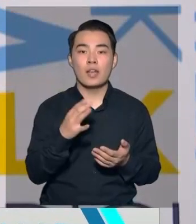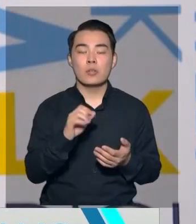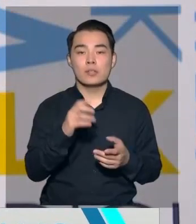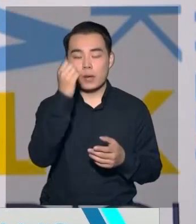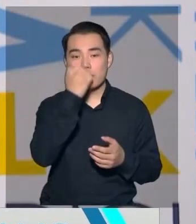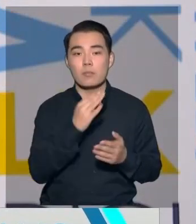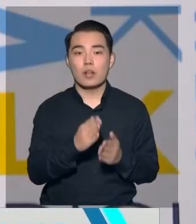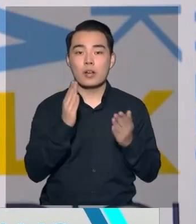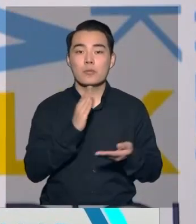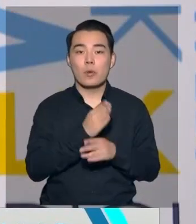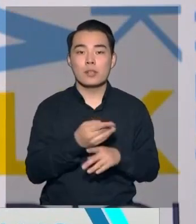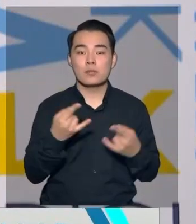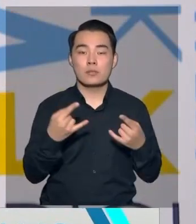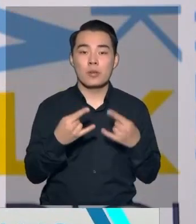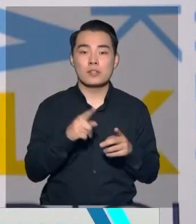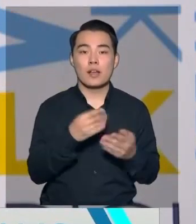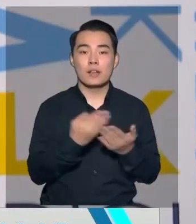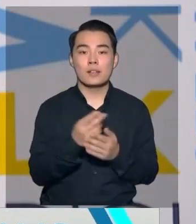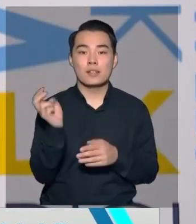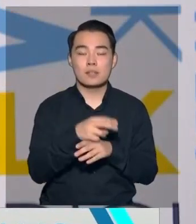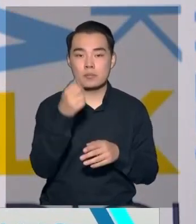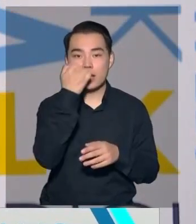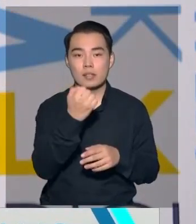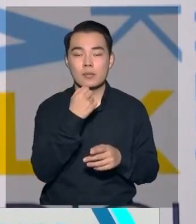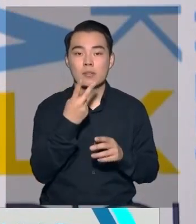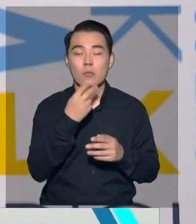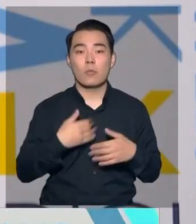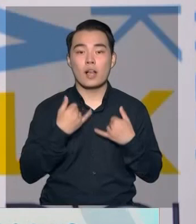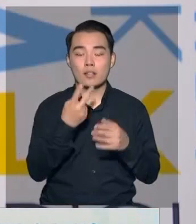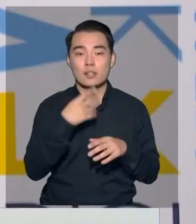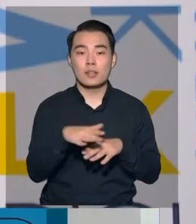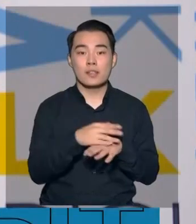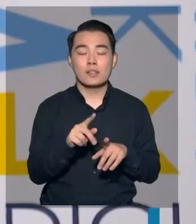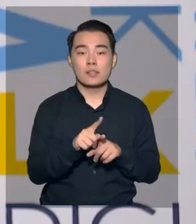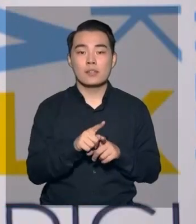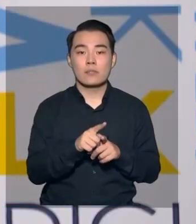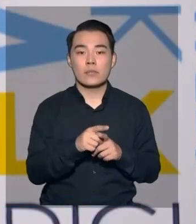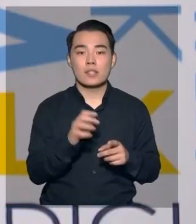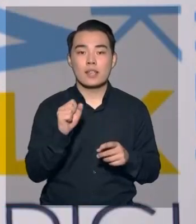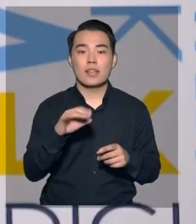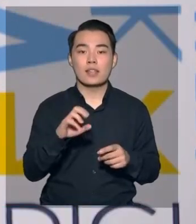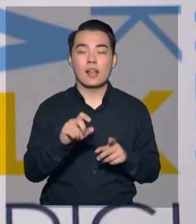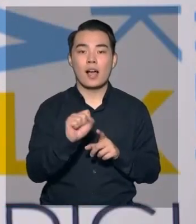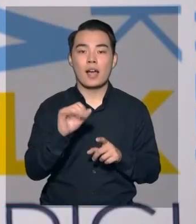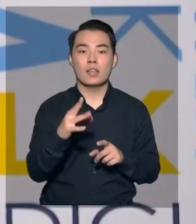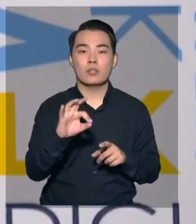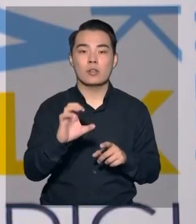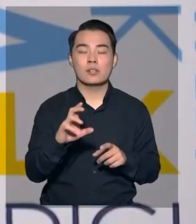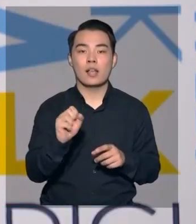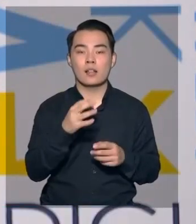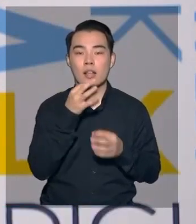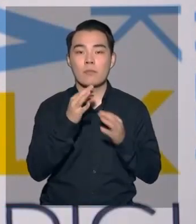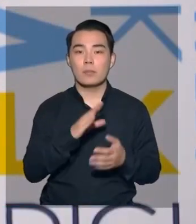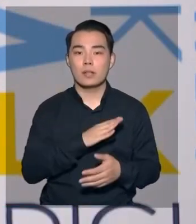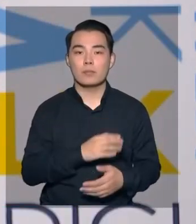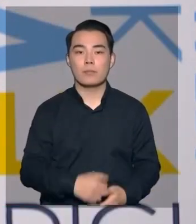бөліп бізбен сұхбат құрғаныңызға алғыс айтамыз. Құрметті телекөрермендер, естеріңізге саламыз, біз бүгін саясаттанушы Айдос Сарыммен сұхбат